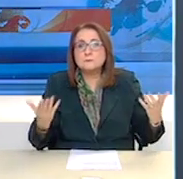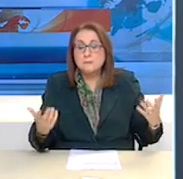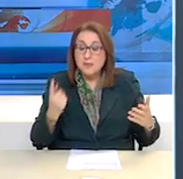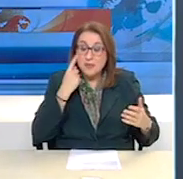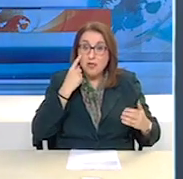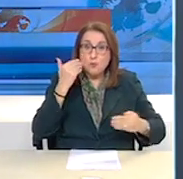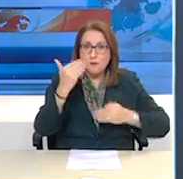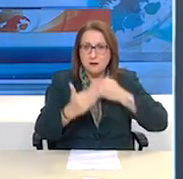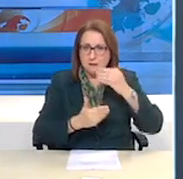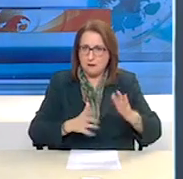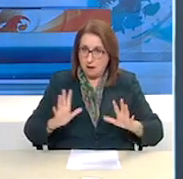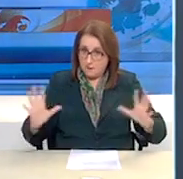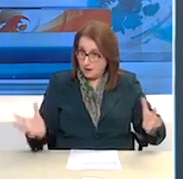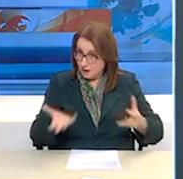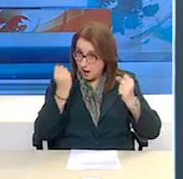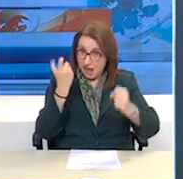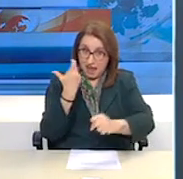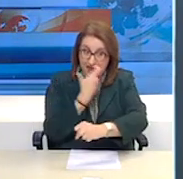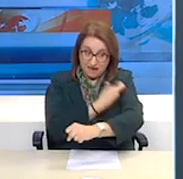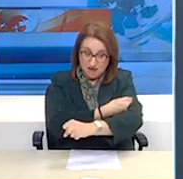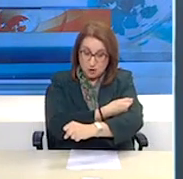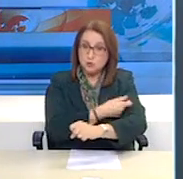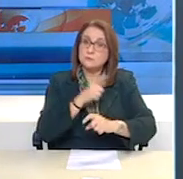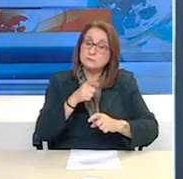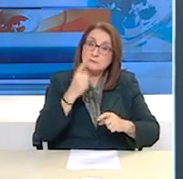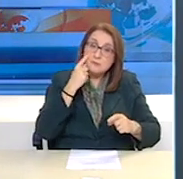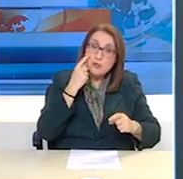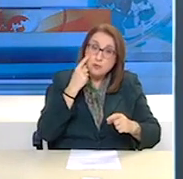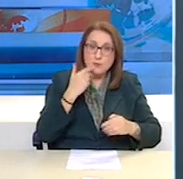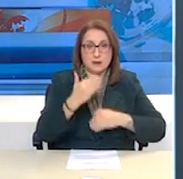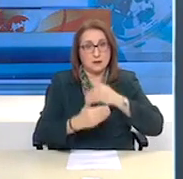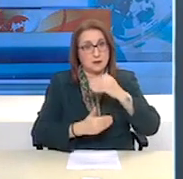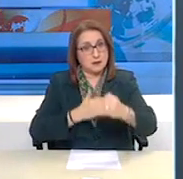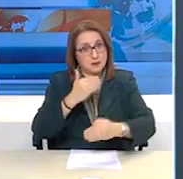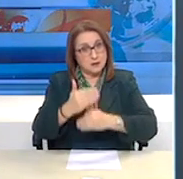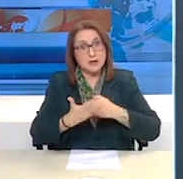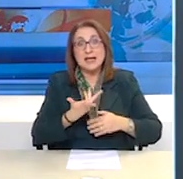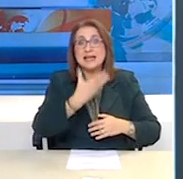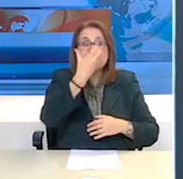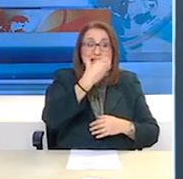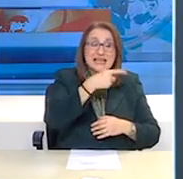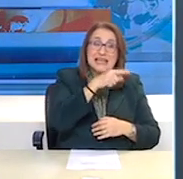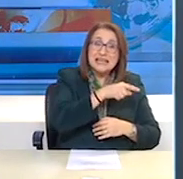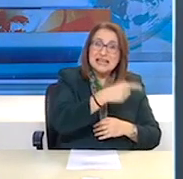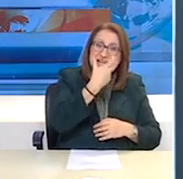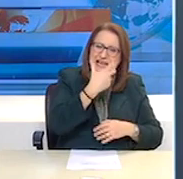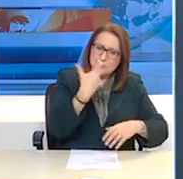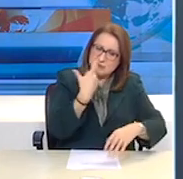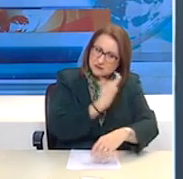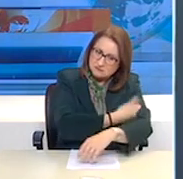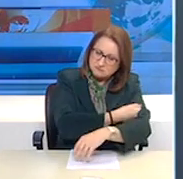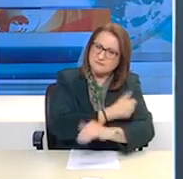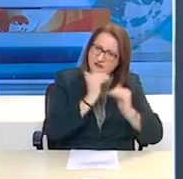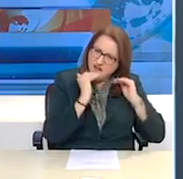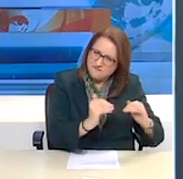για τον κοροναϊό και την πρόληψη της γρήπης, για την οποία υπάρχει εμβόλιο, θα είναι σημαντικές στην αντιμετώπιση της, και στην προάσπιση της δημόσιας